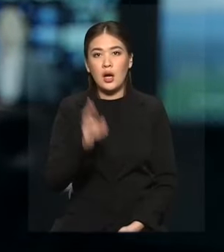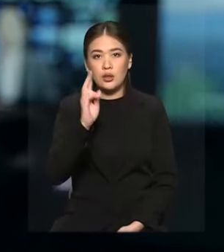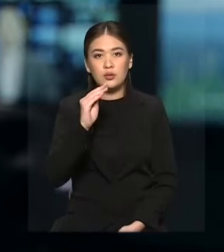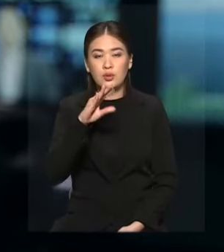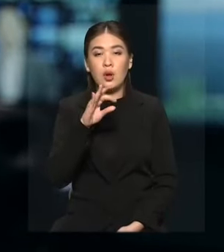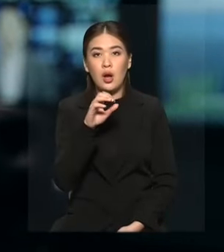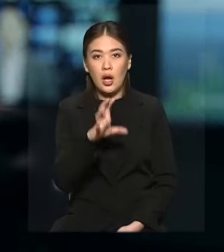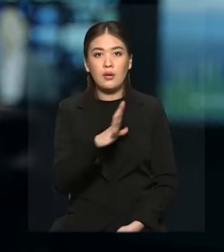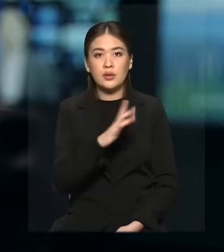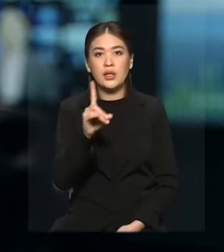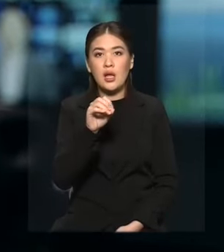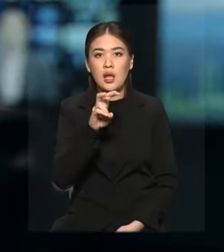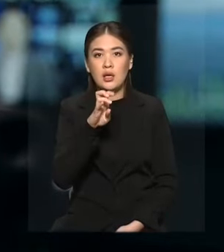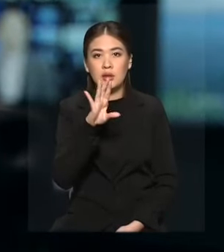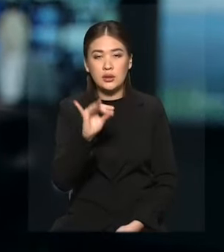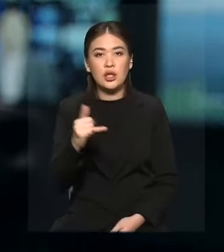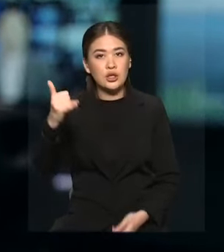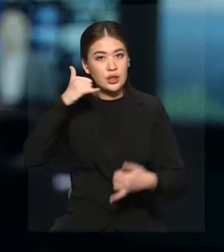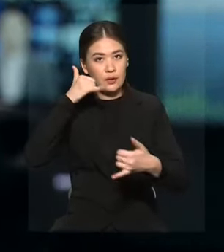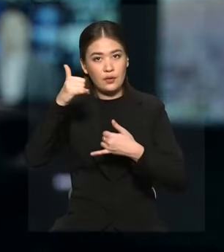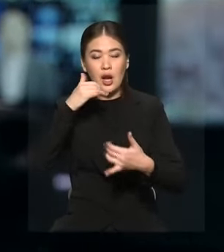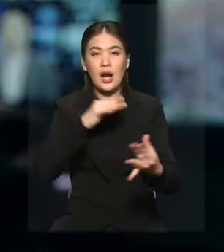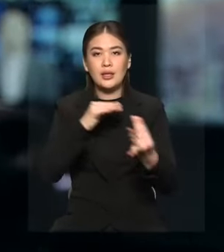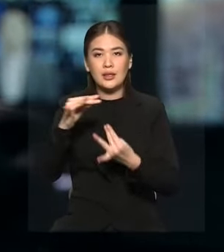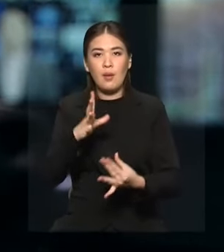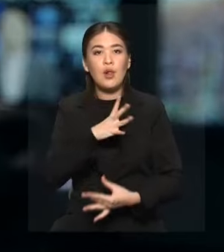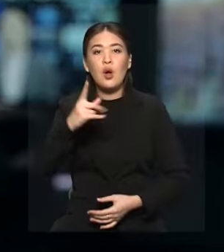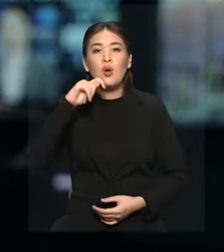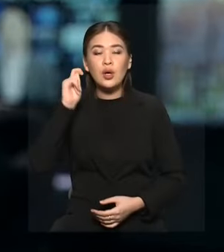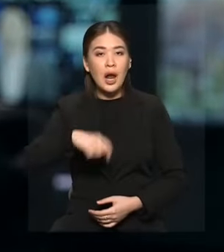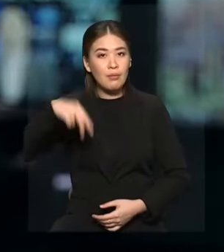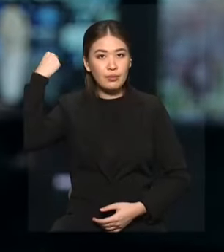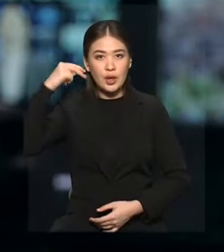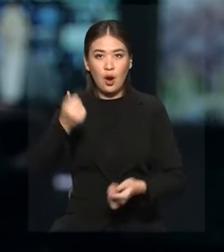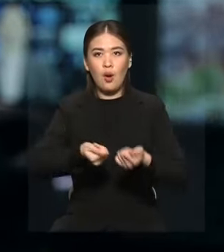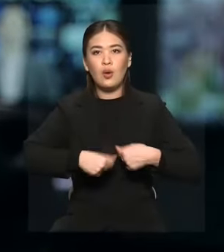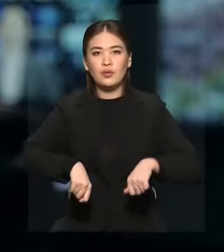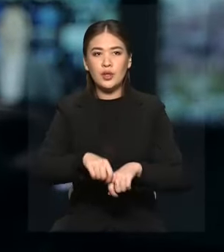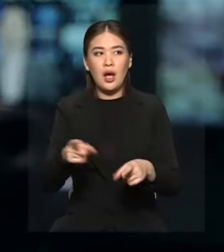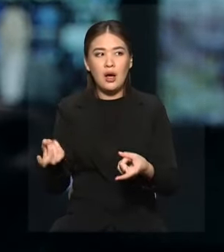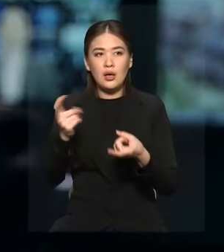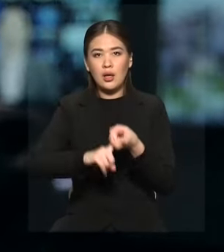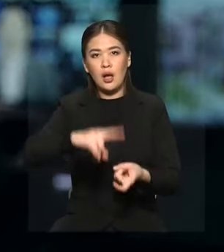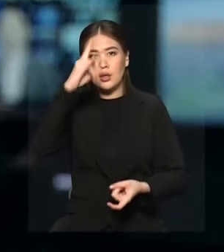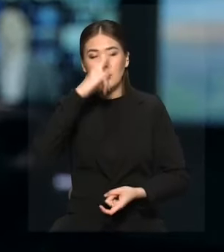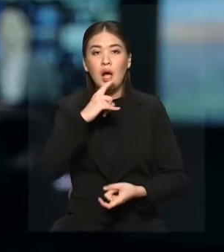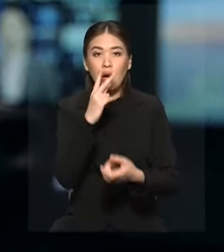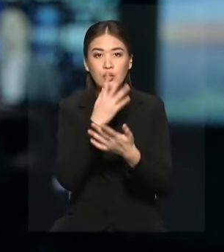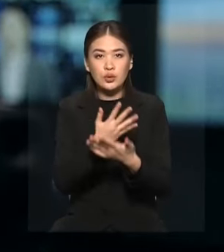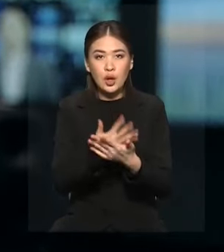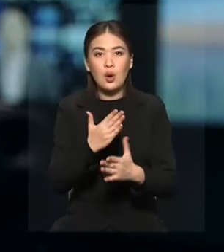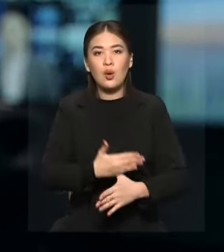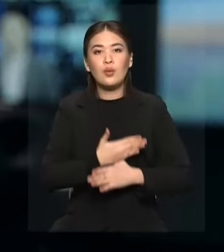Қасым-Жомарт Тоқаев Владимир Зеленскиймен телефон арқылы сөйлесті. Украина президенті қоғамдық ұйымдары арқылы Қазақстанның көрсеткен